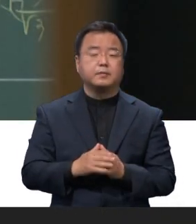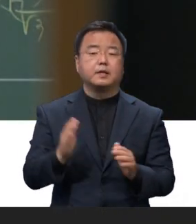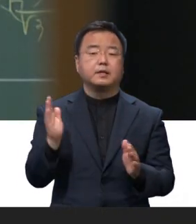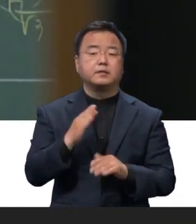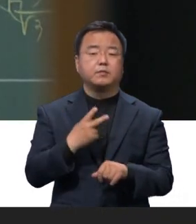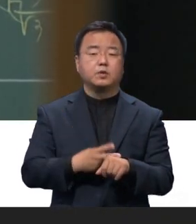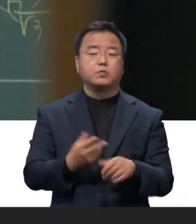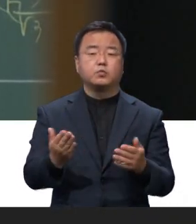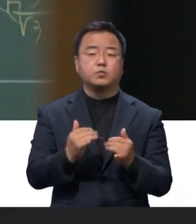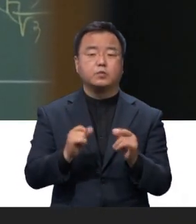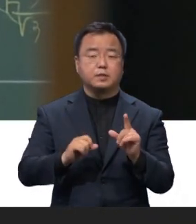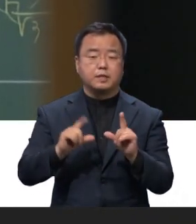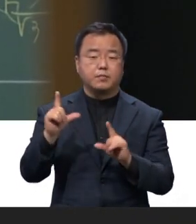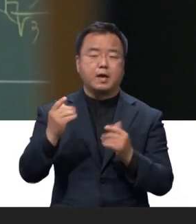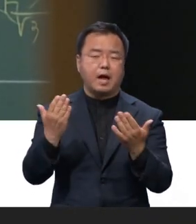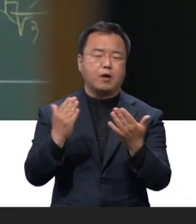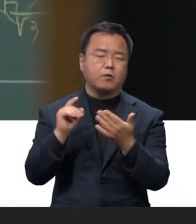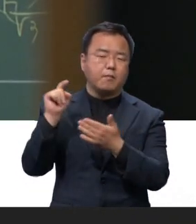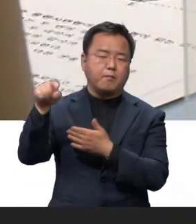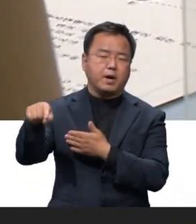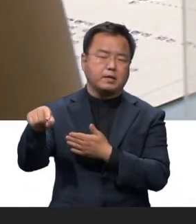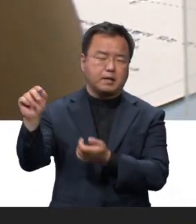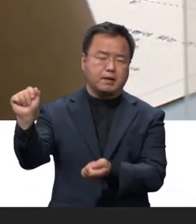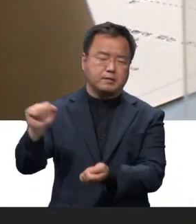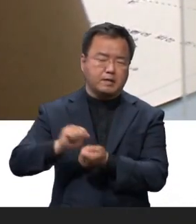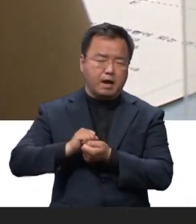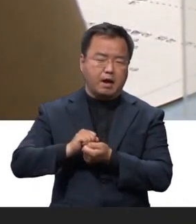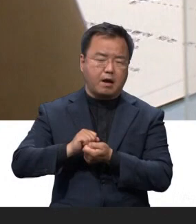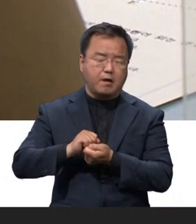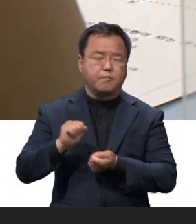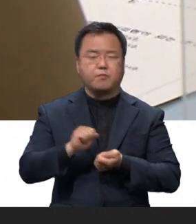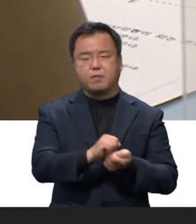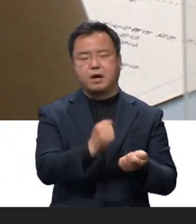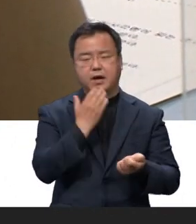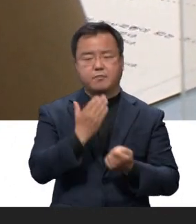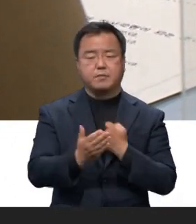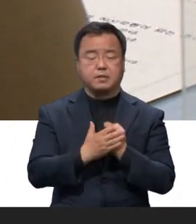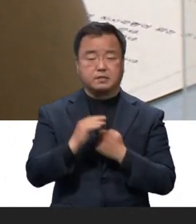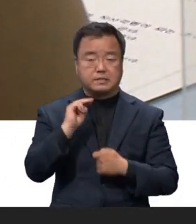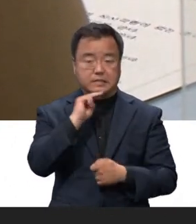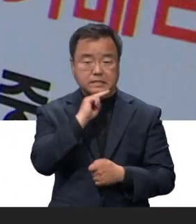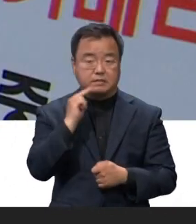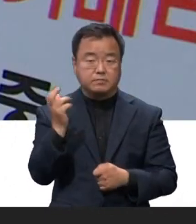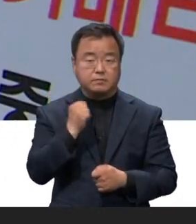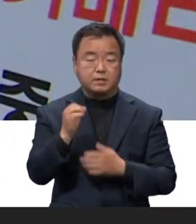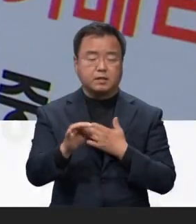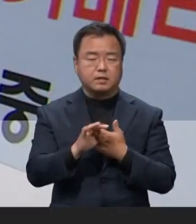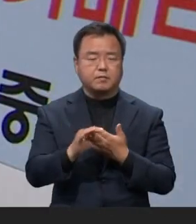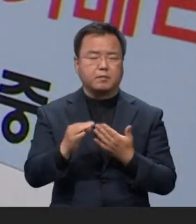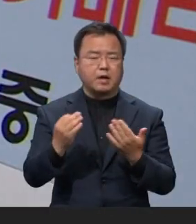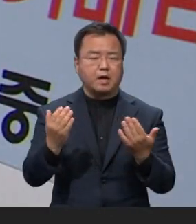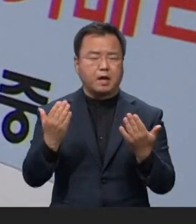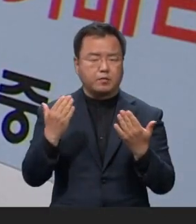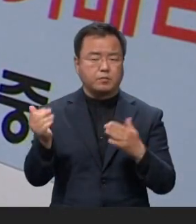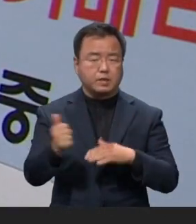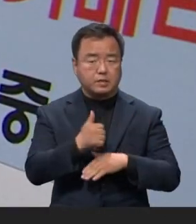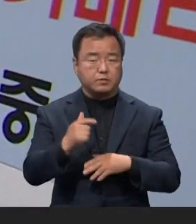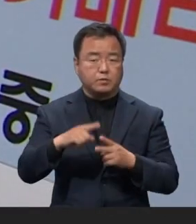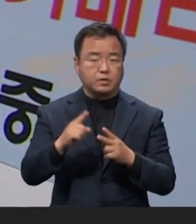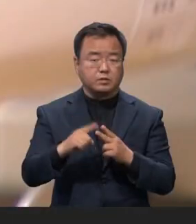대부분이 학교 밖에서 코로나 에 감염된 다며 의심 증상이 있으면 등교 나 출근에 하지 말아 달라고 재차